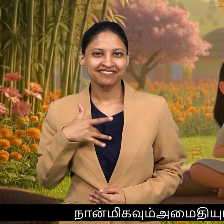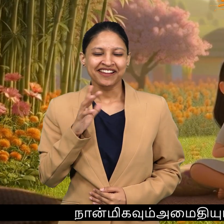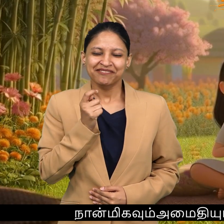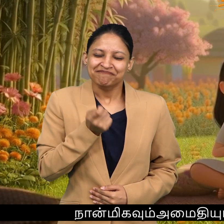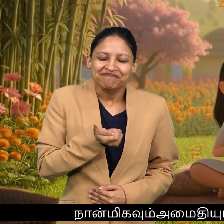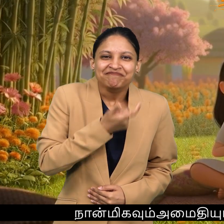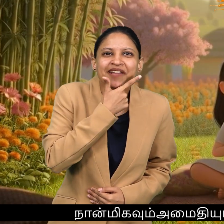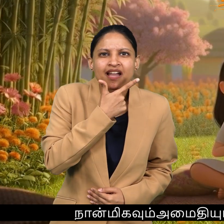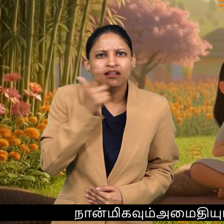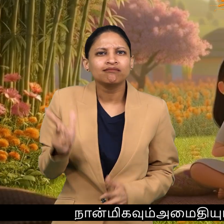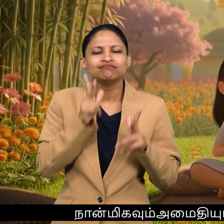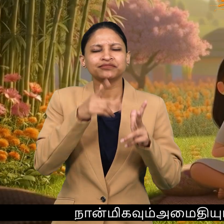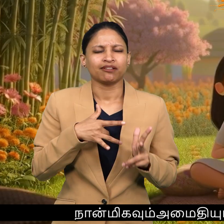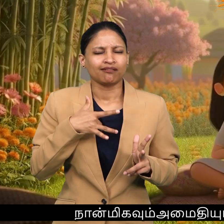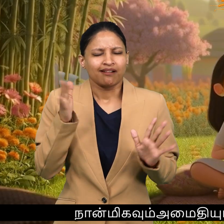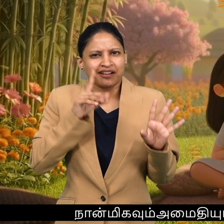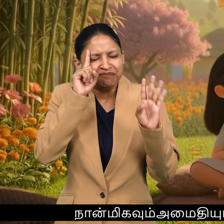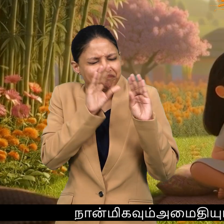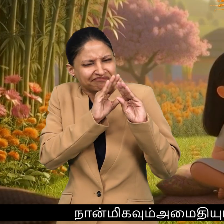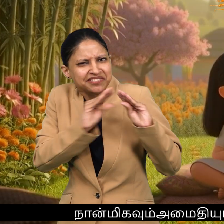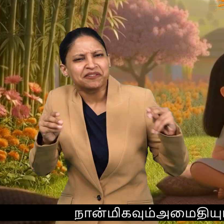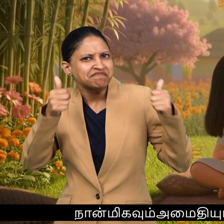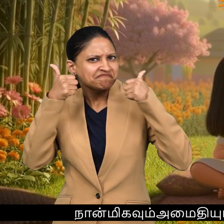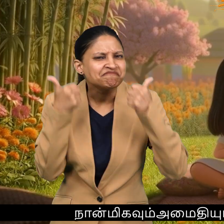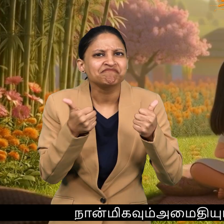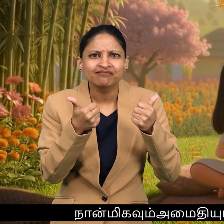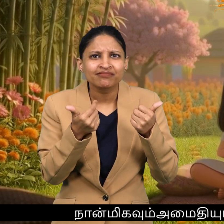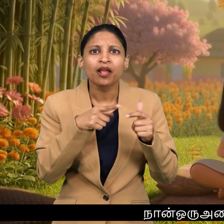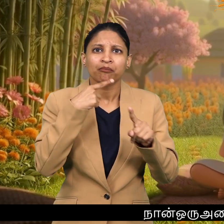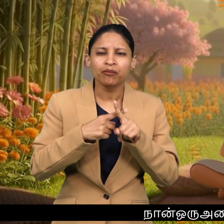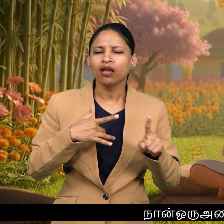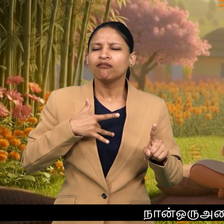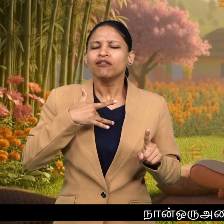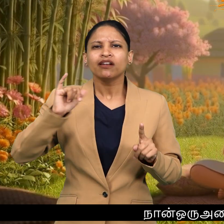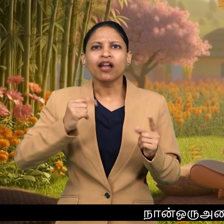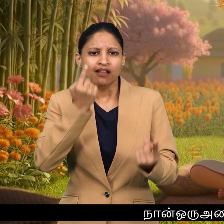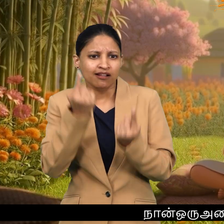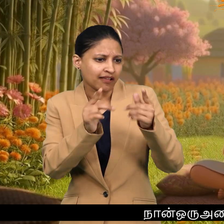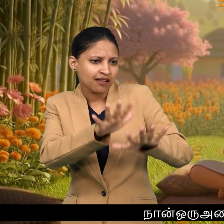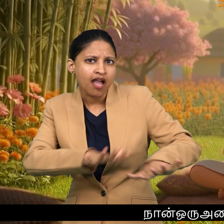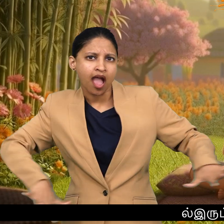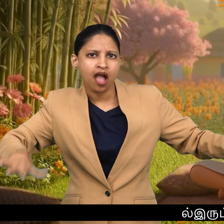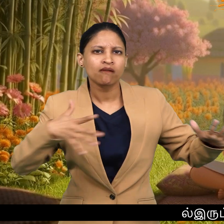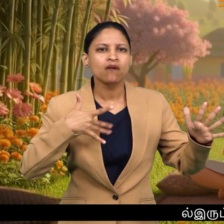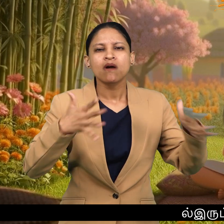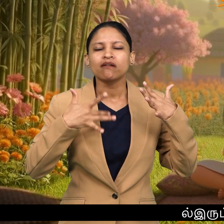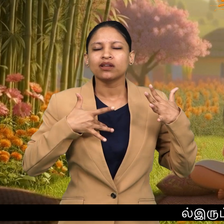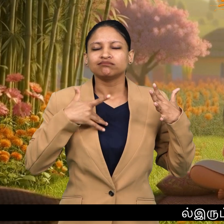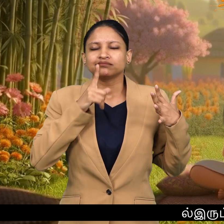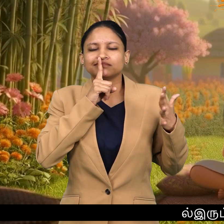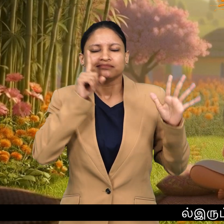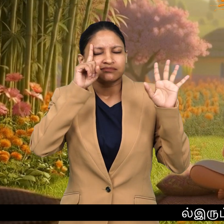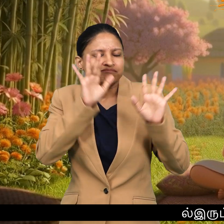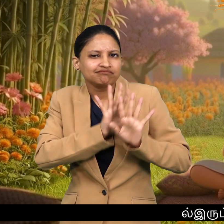பாட்டி, நான் மிகவும் அமைதியுடனும் மகிழ்ச்சியாகவும் உணர்கிறேன். நான் ஒரு அமைதியான தோட்டத்தில் இருப்பதைப்